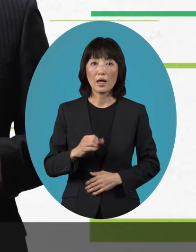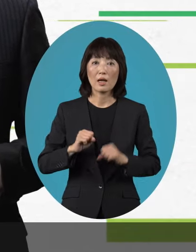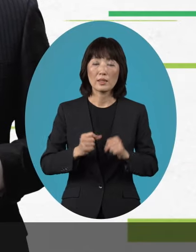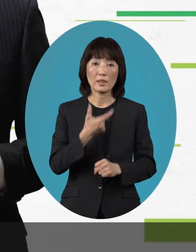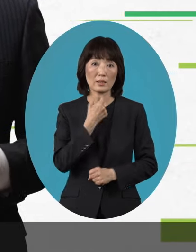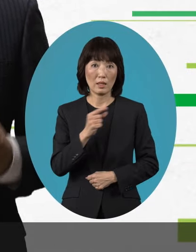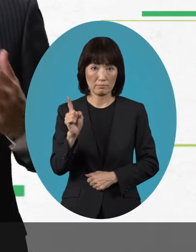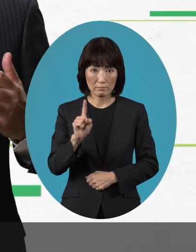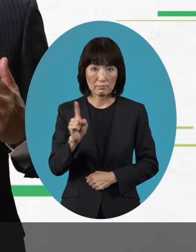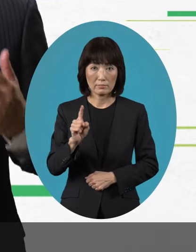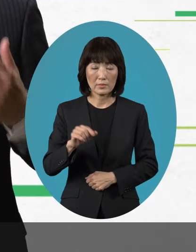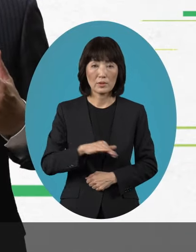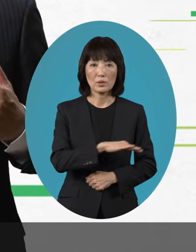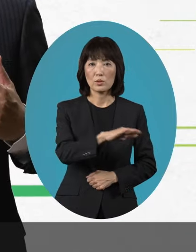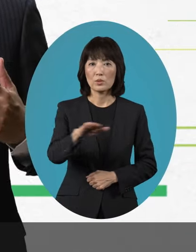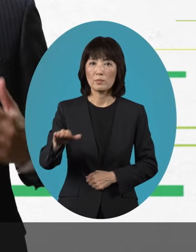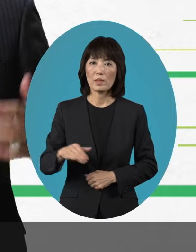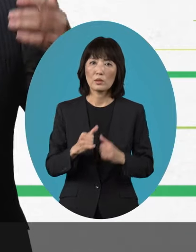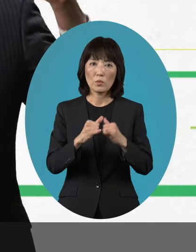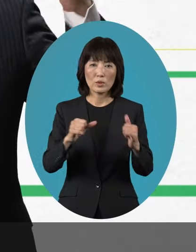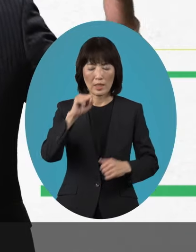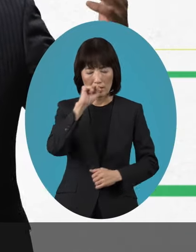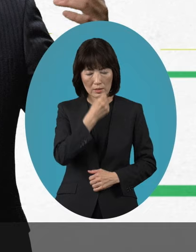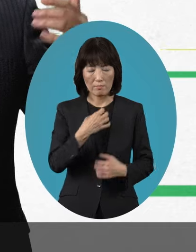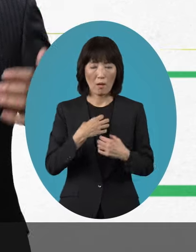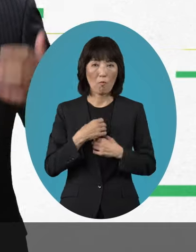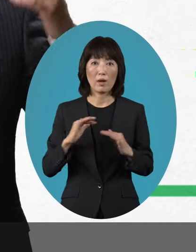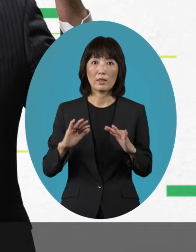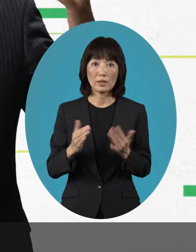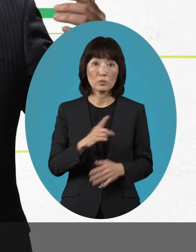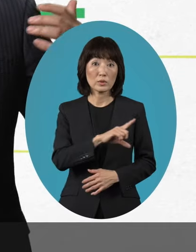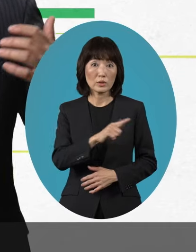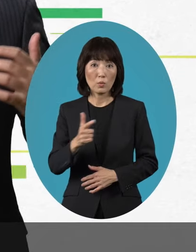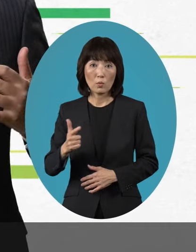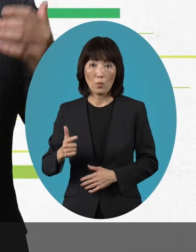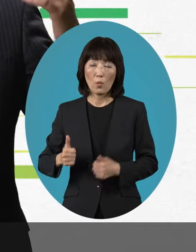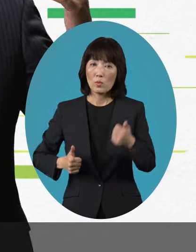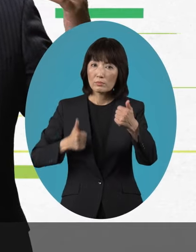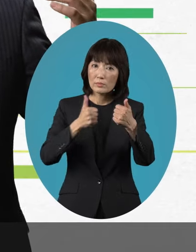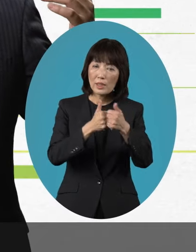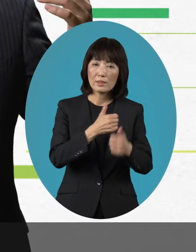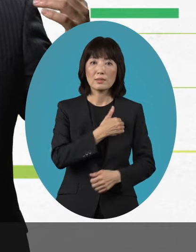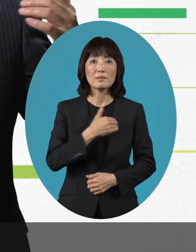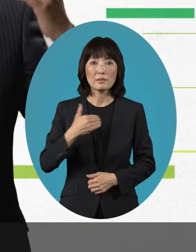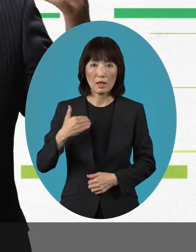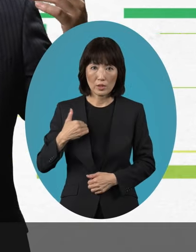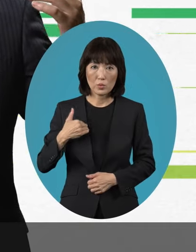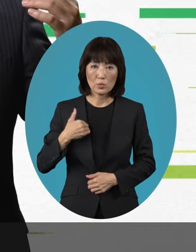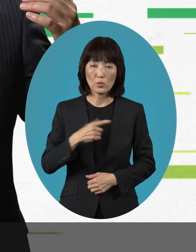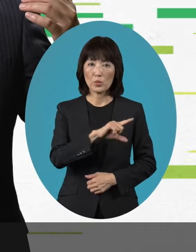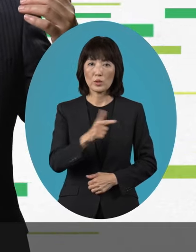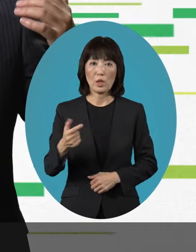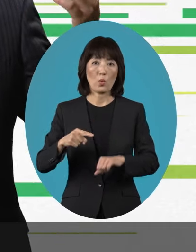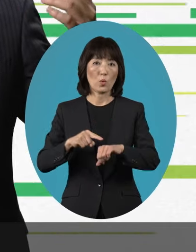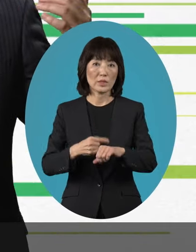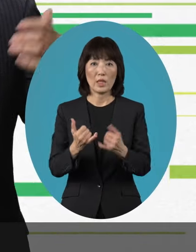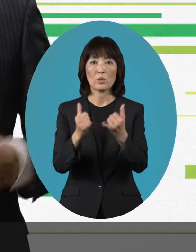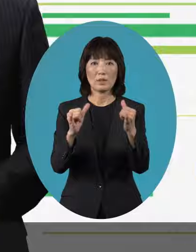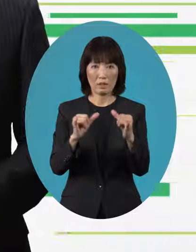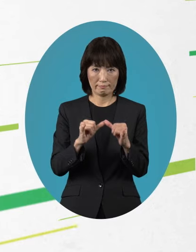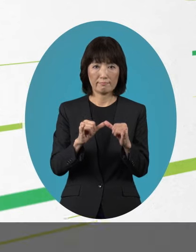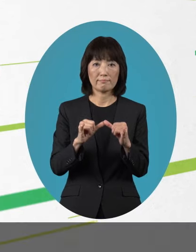たいのは、すべての方々が失敗を恐れずにさまざまなことにチャレンジできるような多様性のある社会